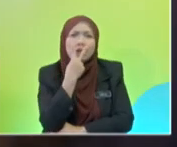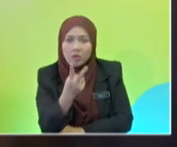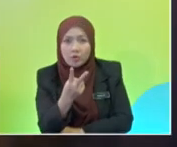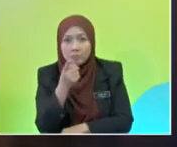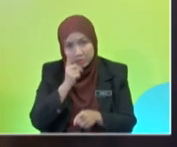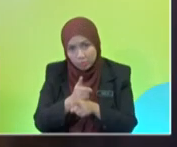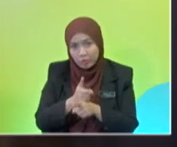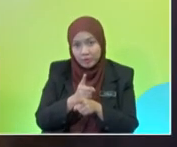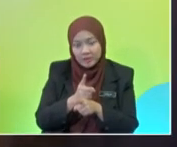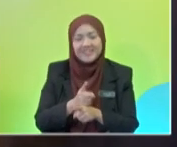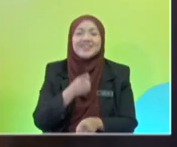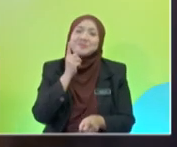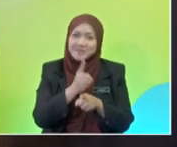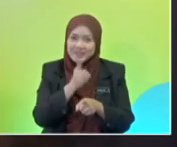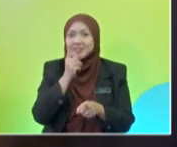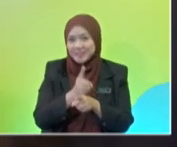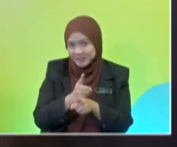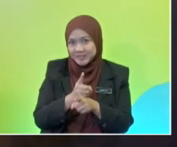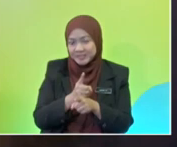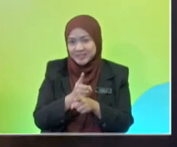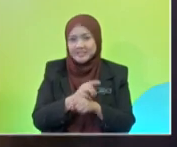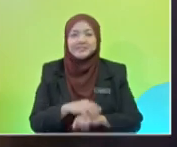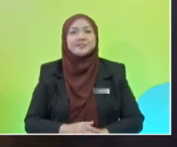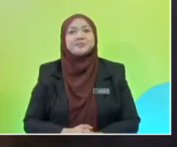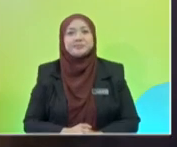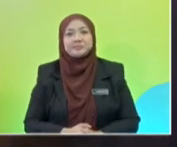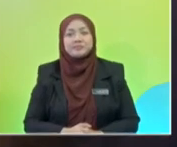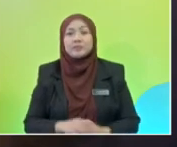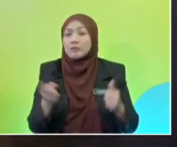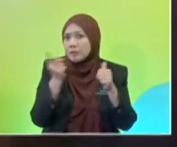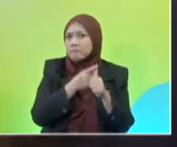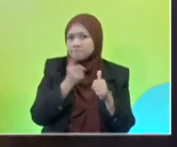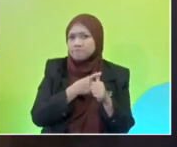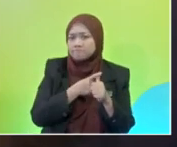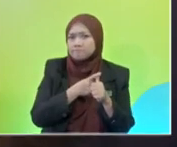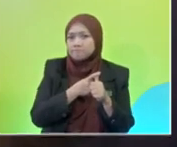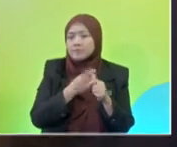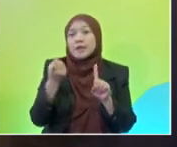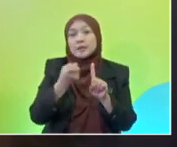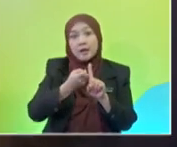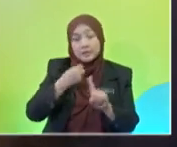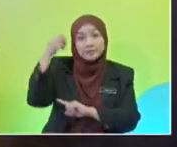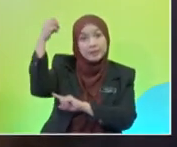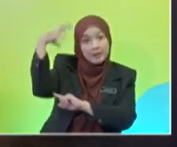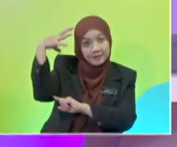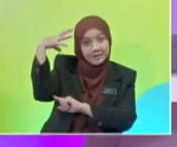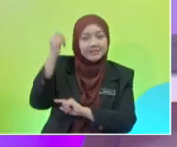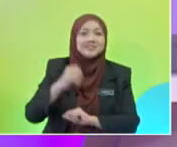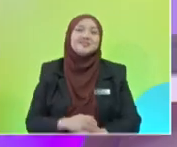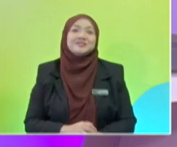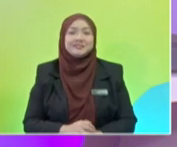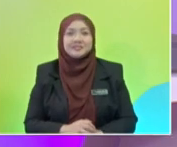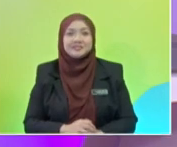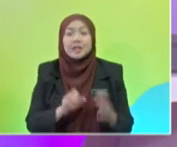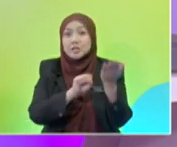sumber cahaya untuk kita melihat cahaya pertama kita akan belajar daripada mata hari Oke sumber